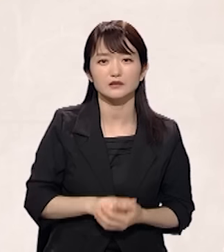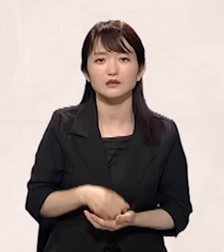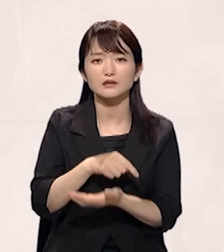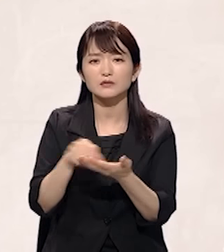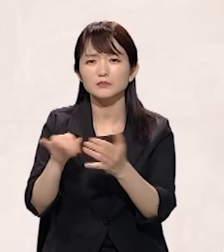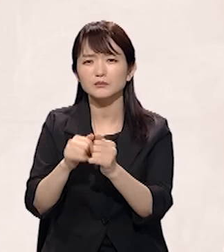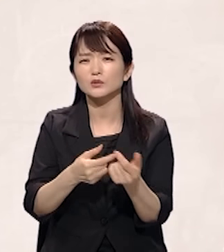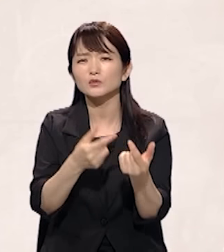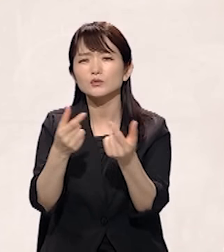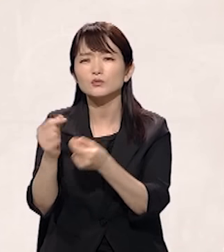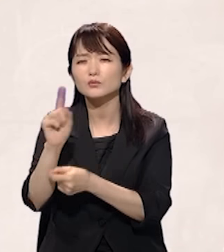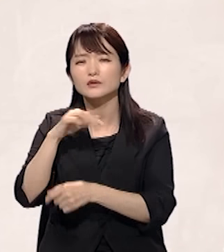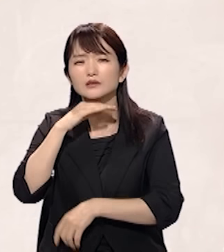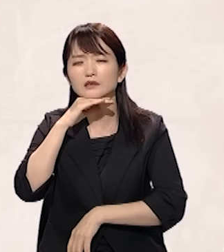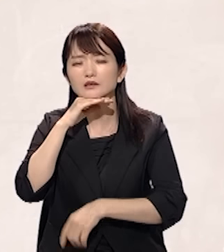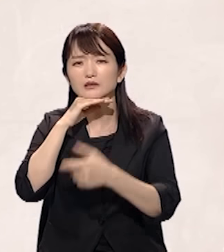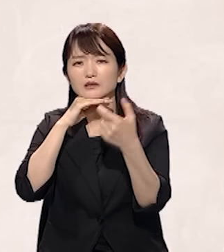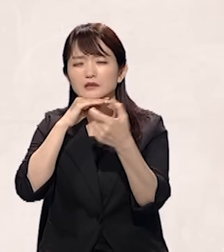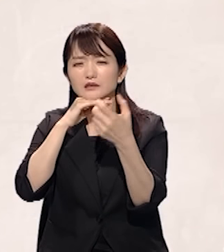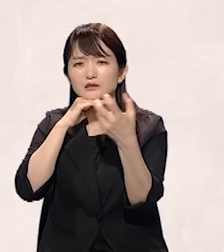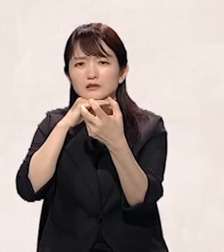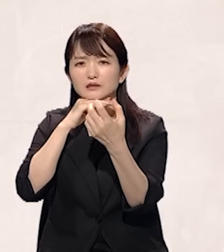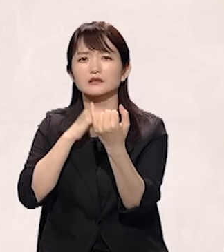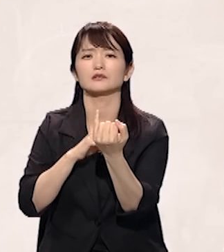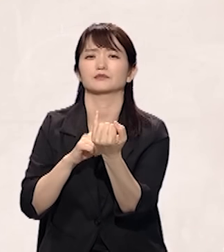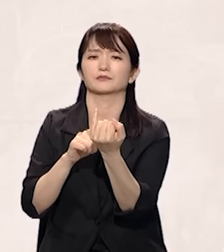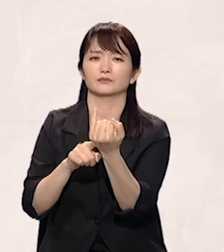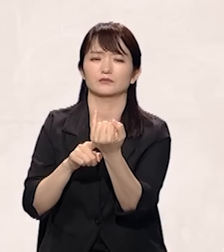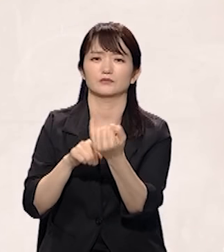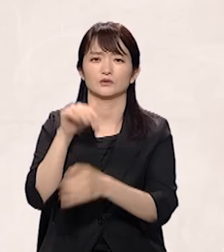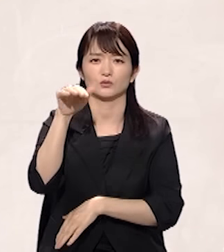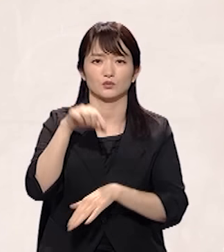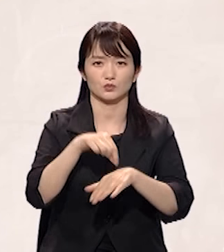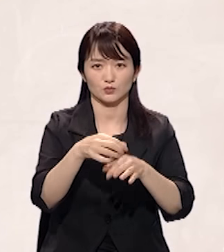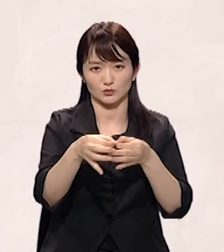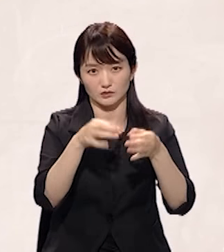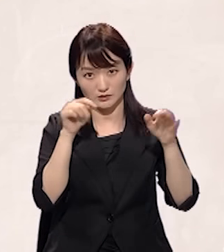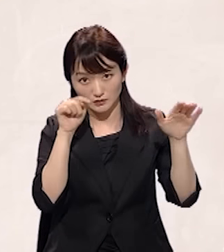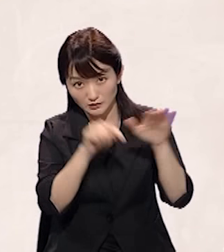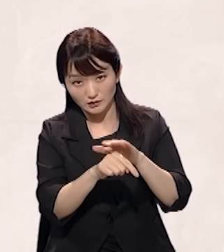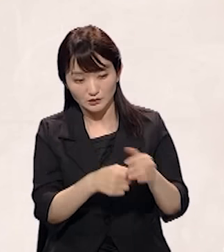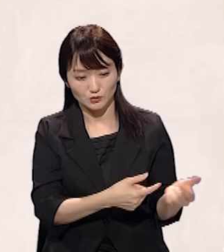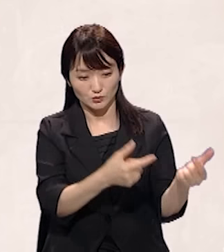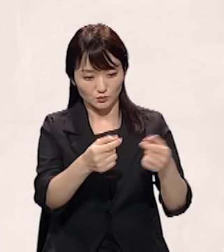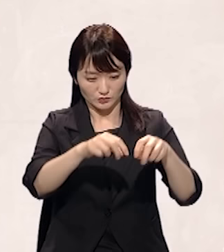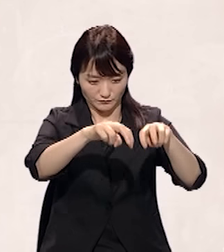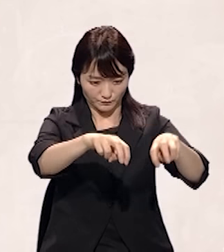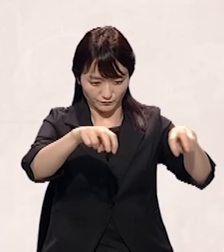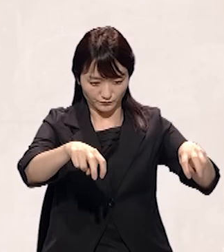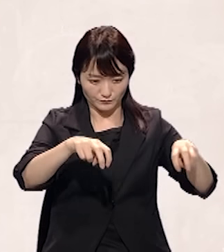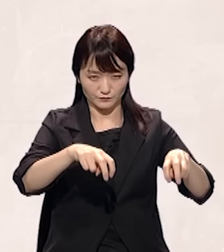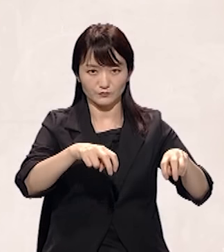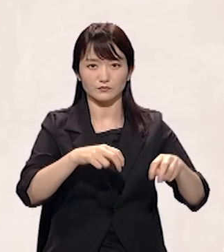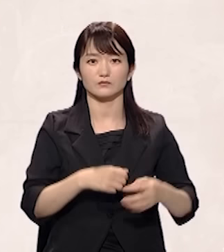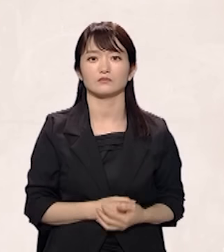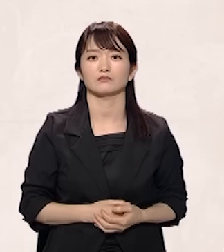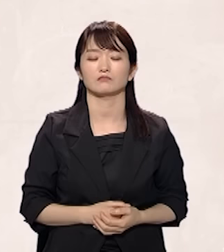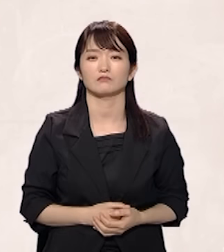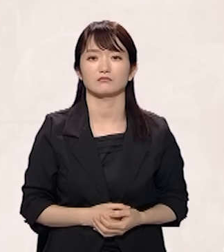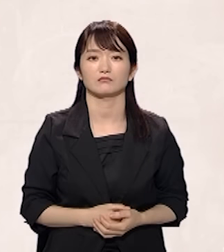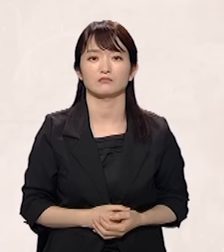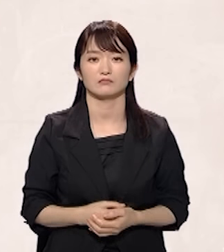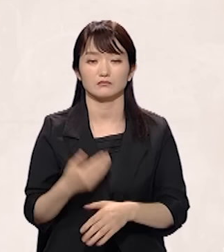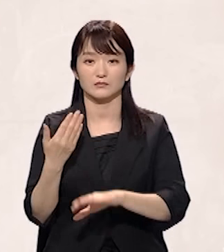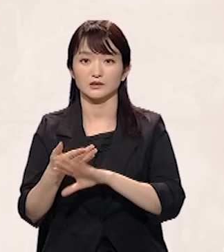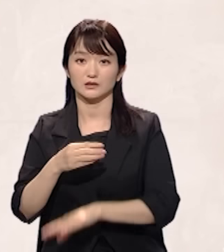피해자들의 공통점은 모두 6 70대 여성이고 오리고기 집에서 같은 테이블에 앉았다는 겁니다 이들은 당시